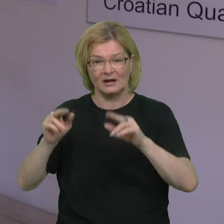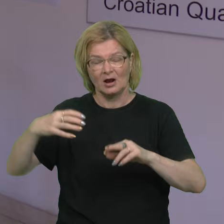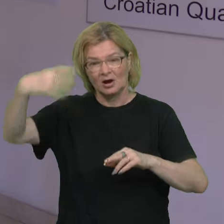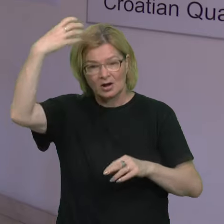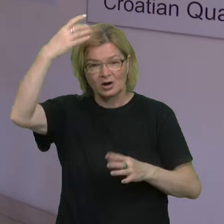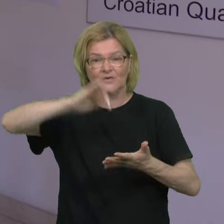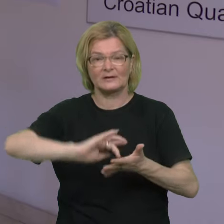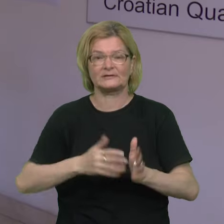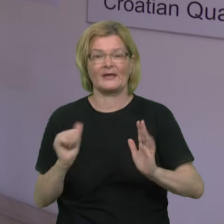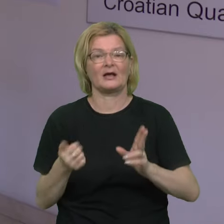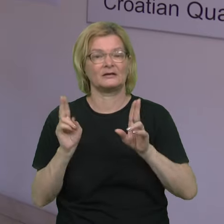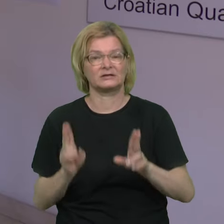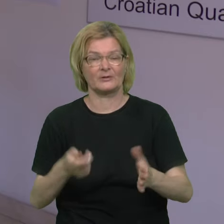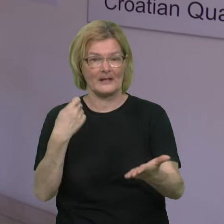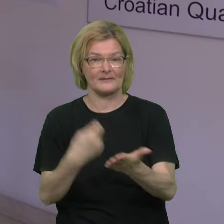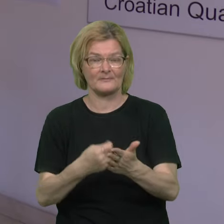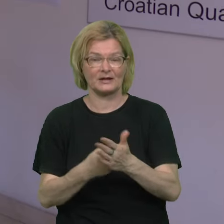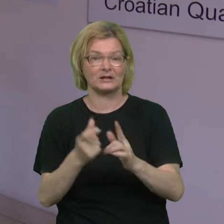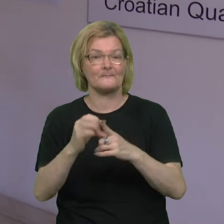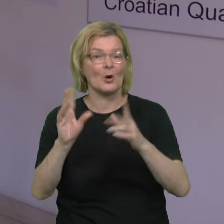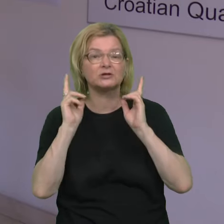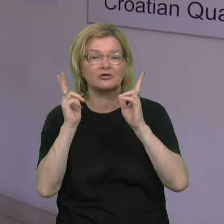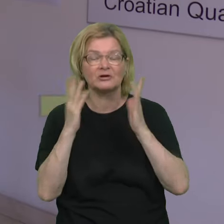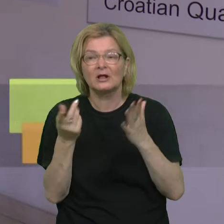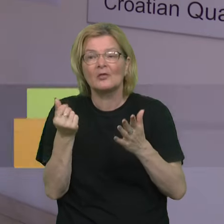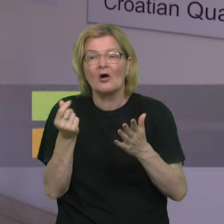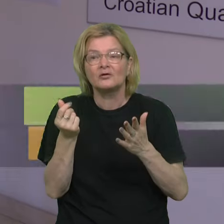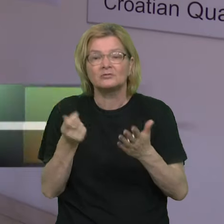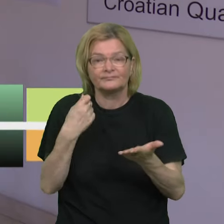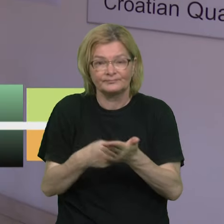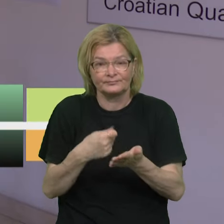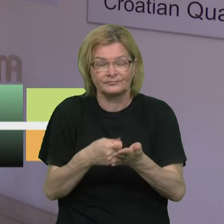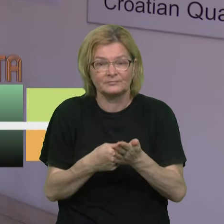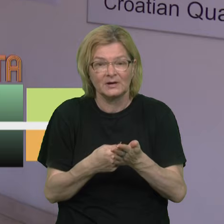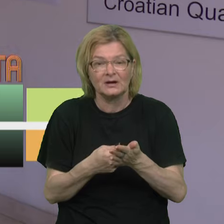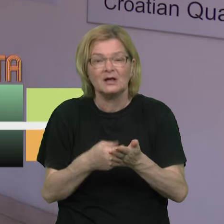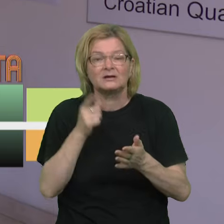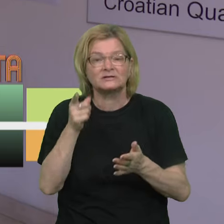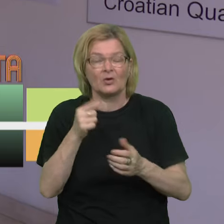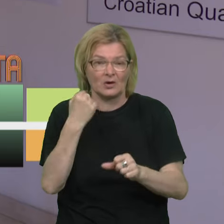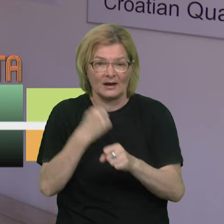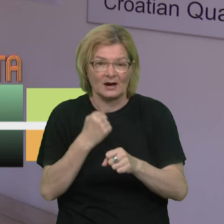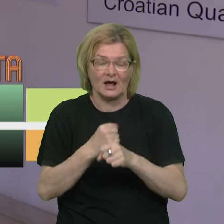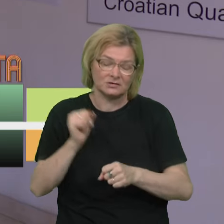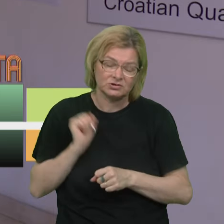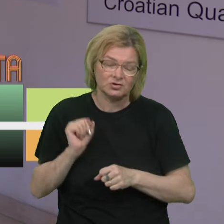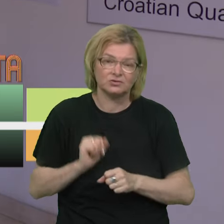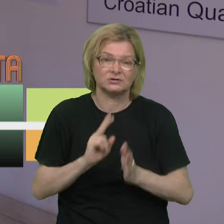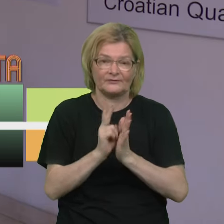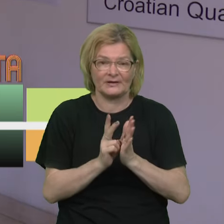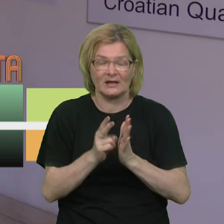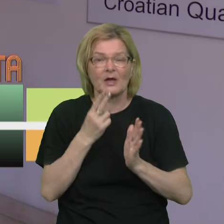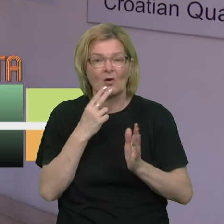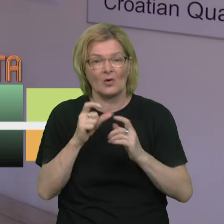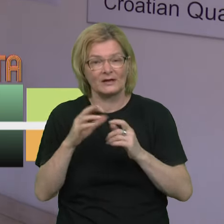Naime, kruna svega je zapravo naplata potraživanja, nekakav novčani ekvivalent za onaj rad,